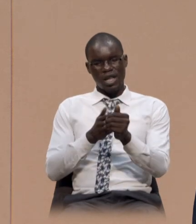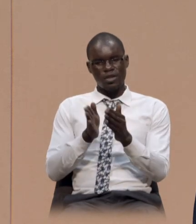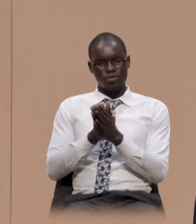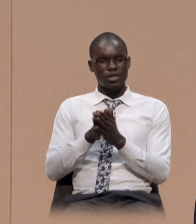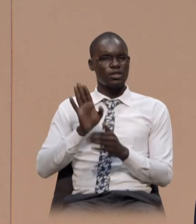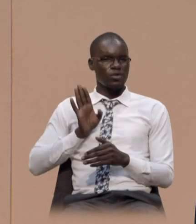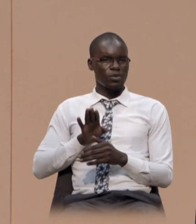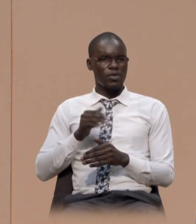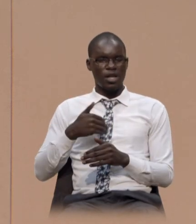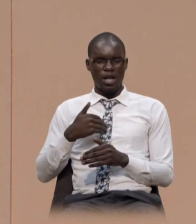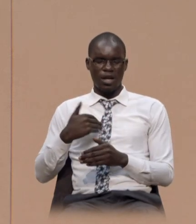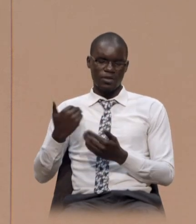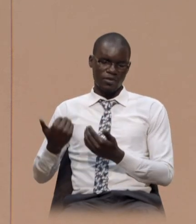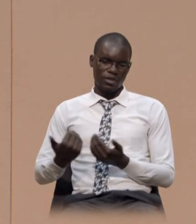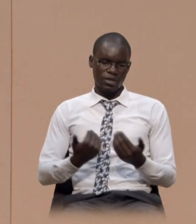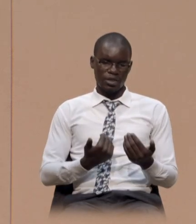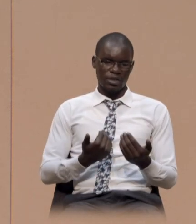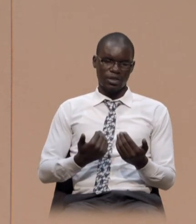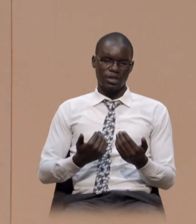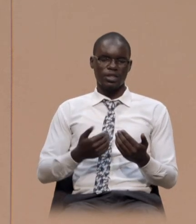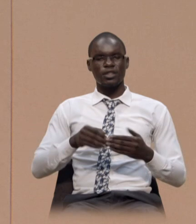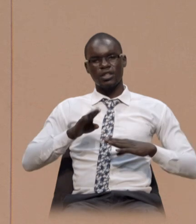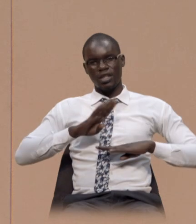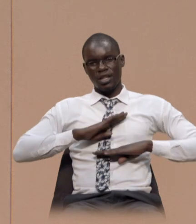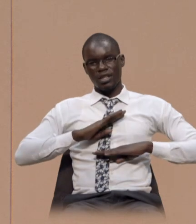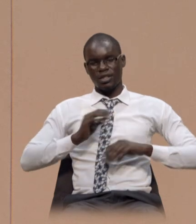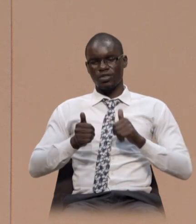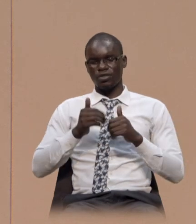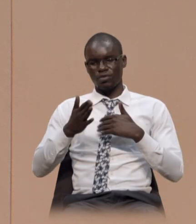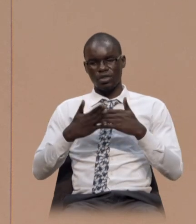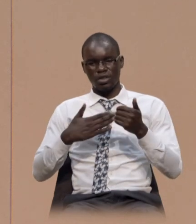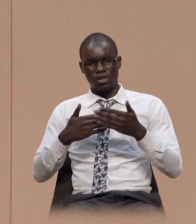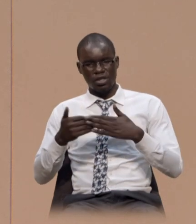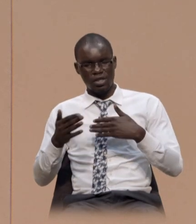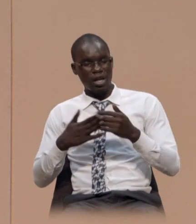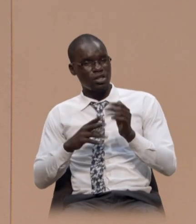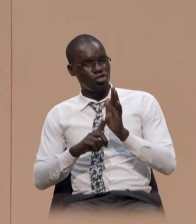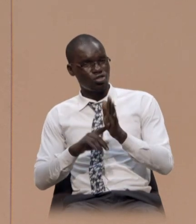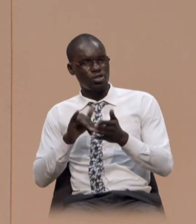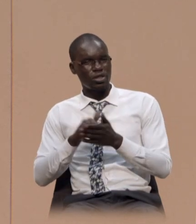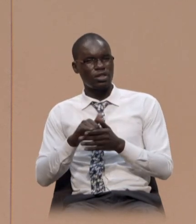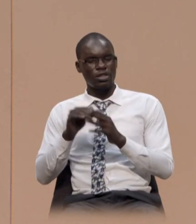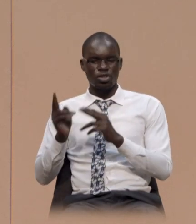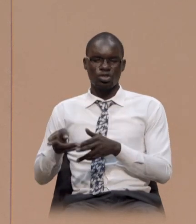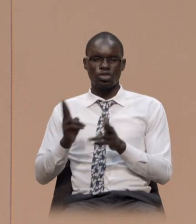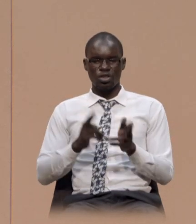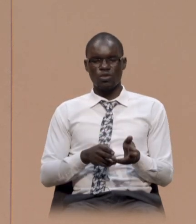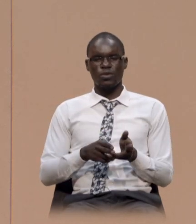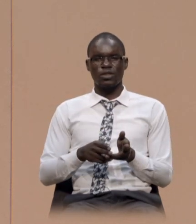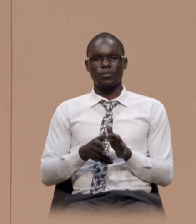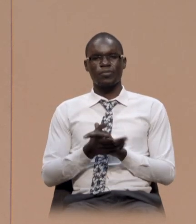watoto kiasi ambacho inaonyesha kwamba sasa imekuwa kawaida ya kila